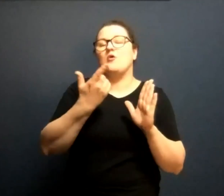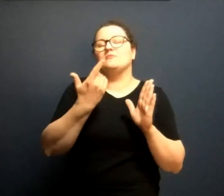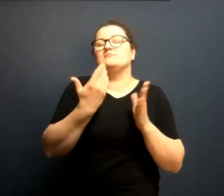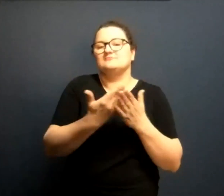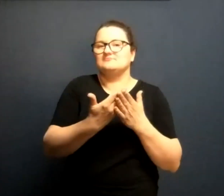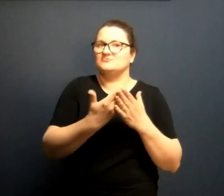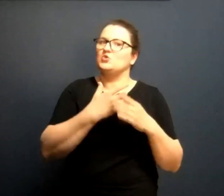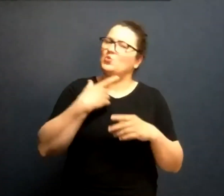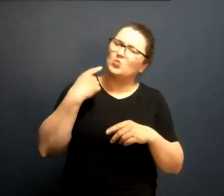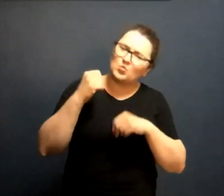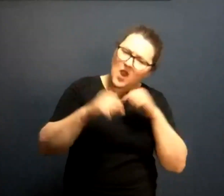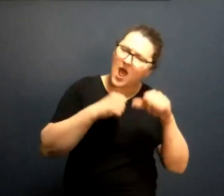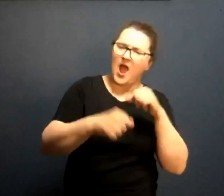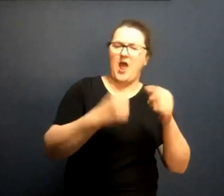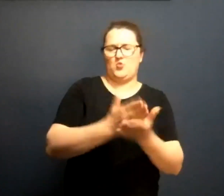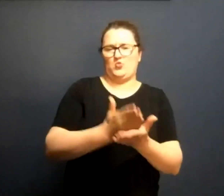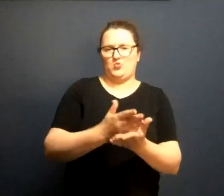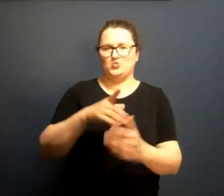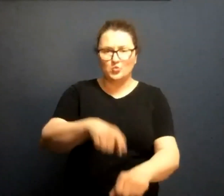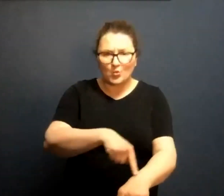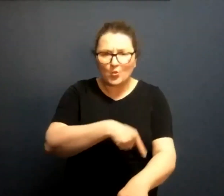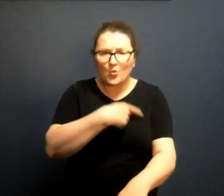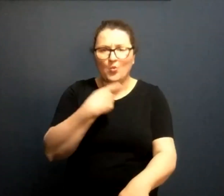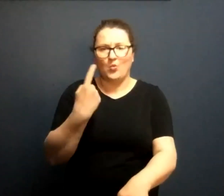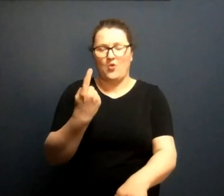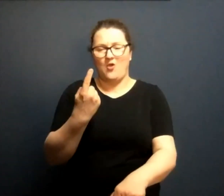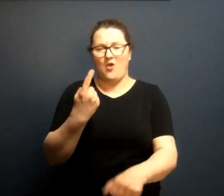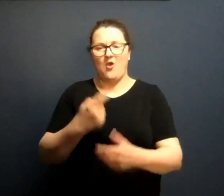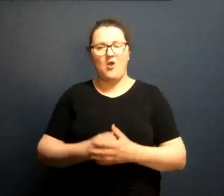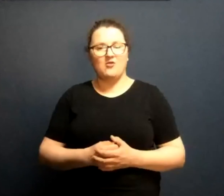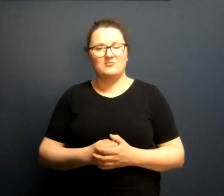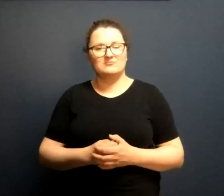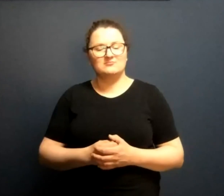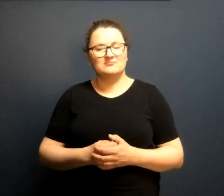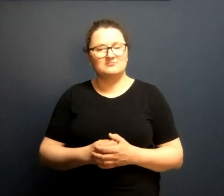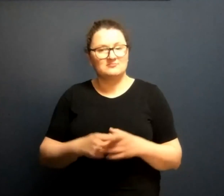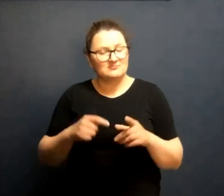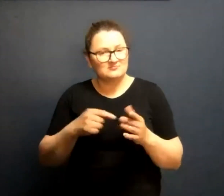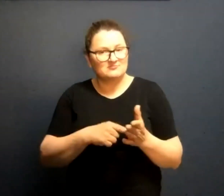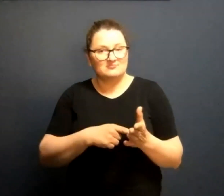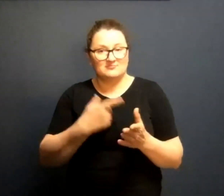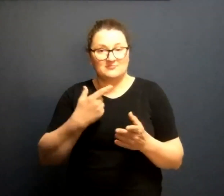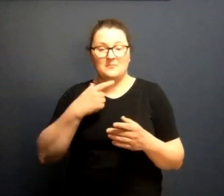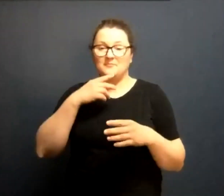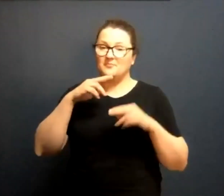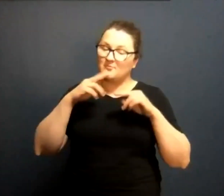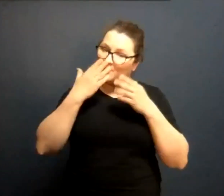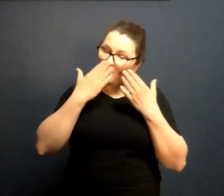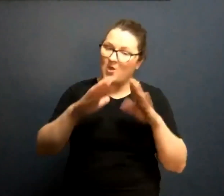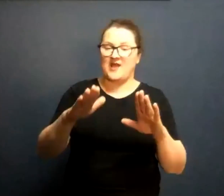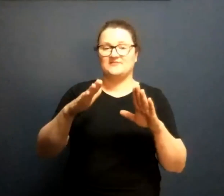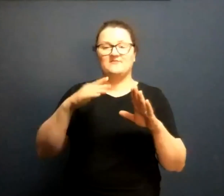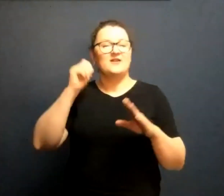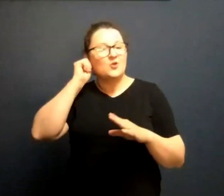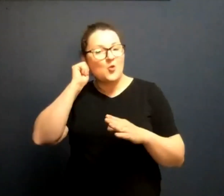powiedziałabym takie przez kobiety przyjmowanie kolejne pokolenie, kolejny